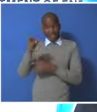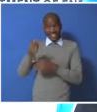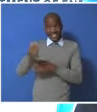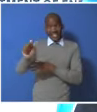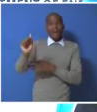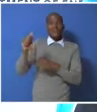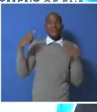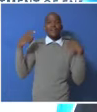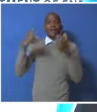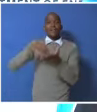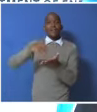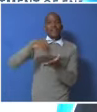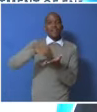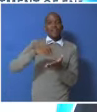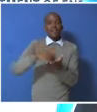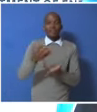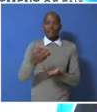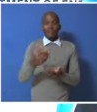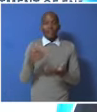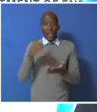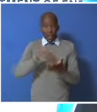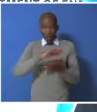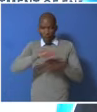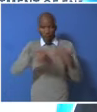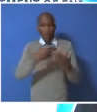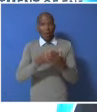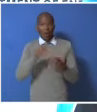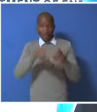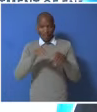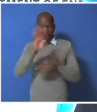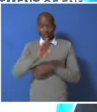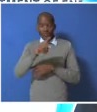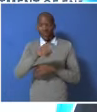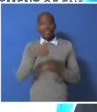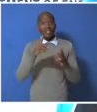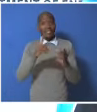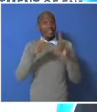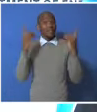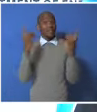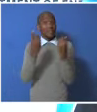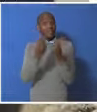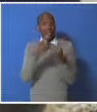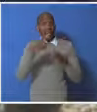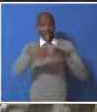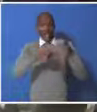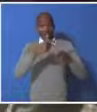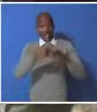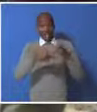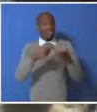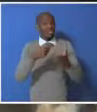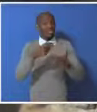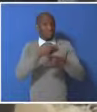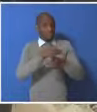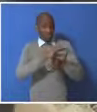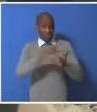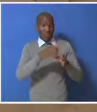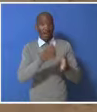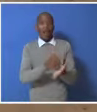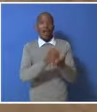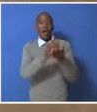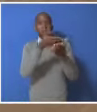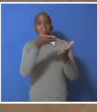tsotlhe. Batswana ba ba thusitsweng ba thopilwe ke lephata la leruo, Department of Animal Production. Madirelo a